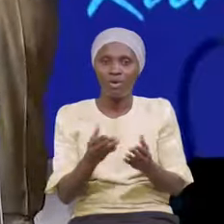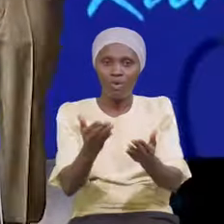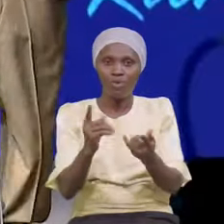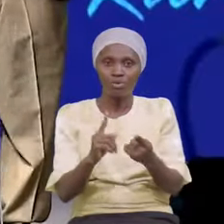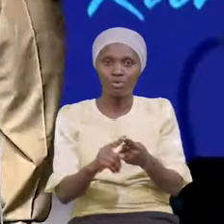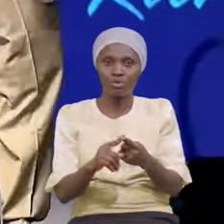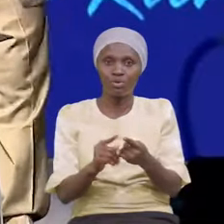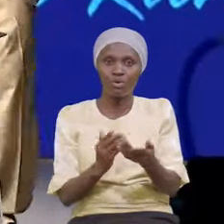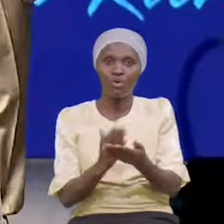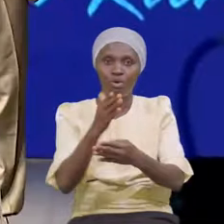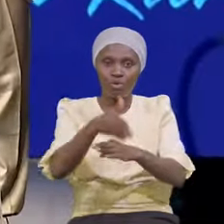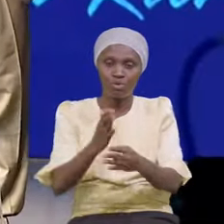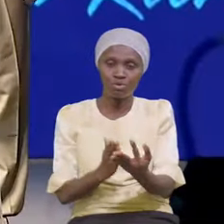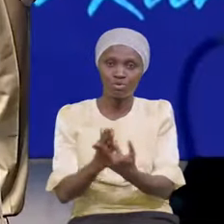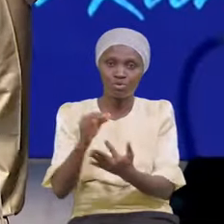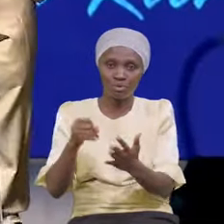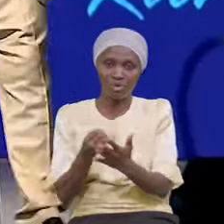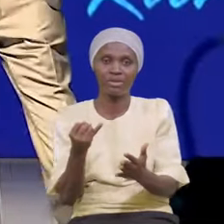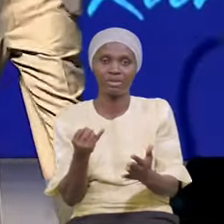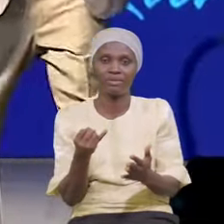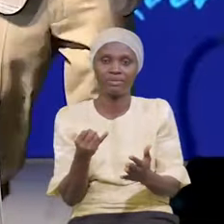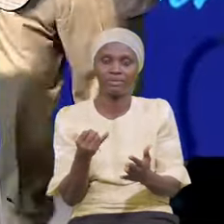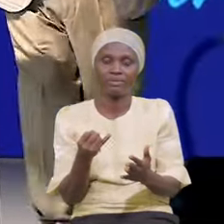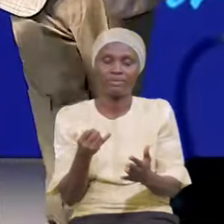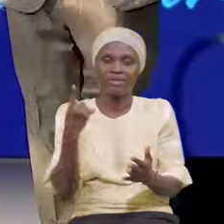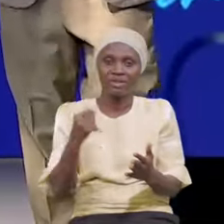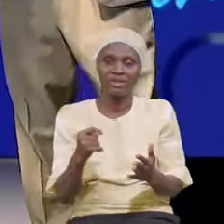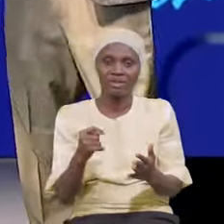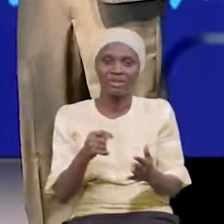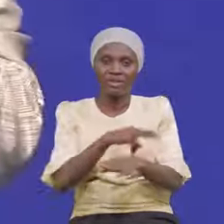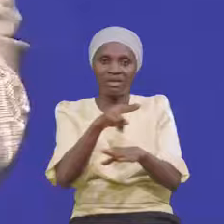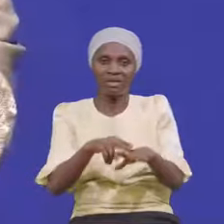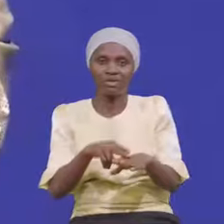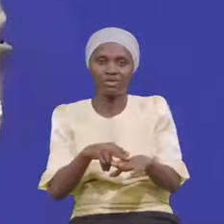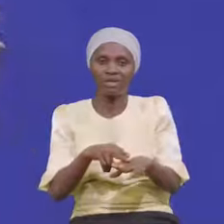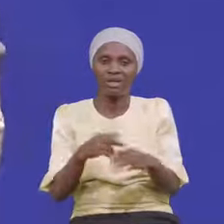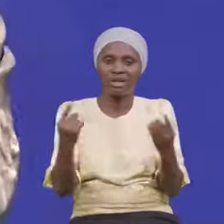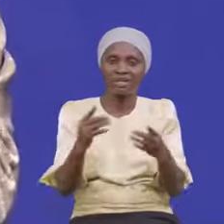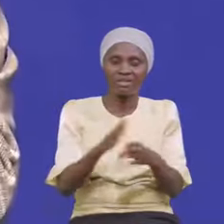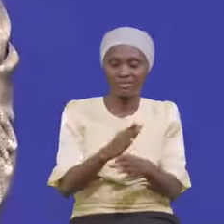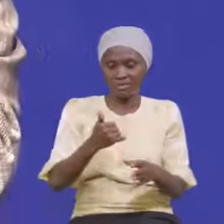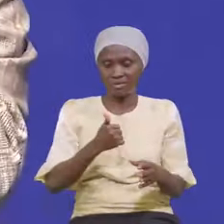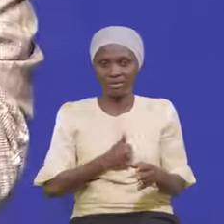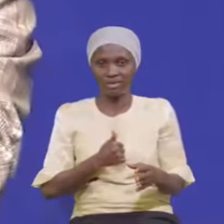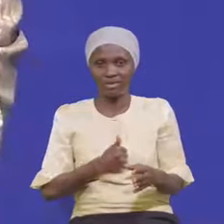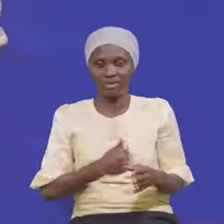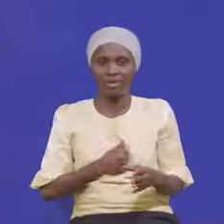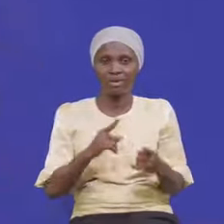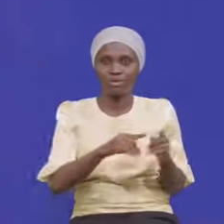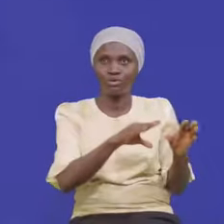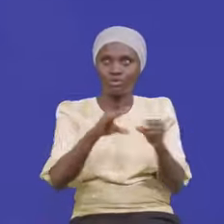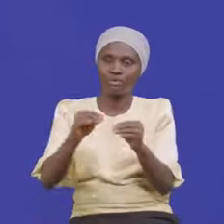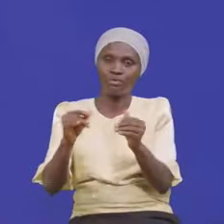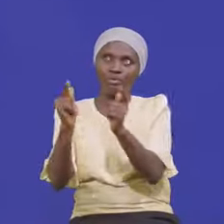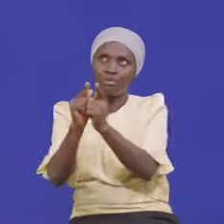మీరు దాటి వెళ్ళాలనుకుంటున్నారా? From your natural carnal self unto the creator of heaven and earth.